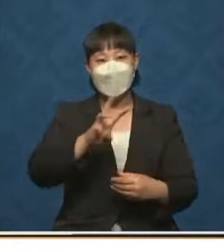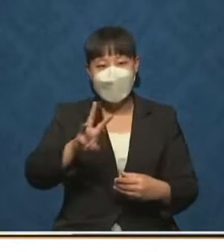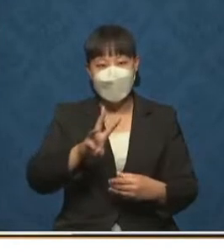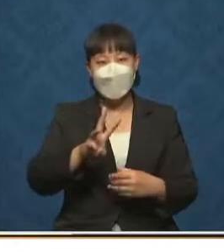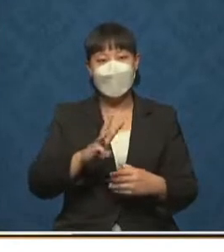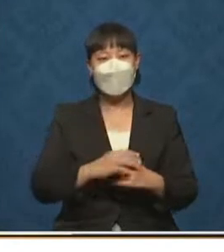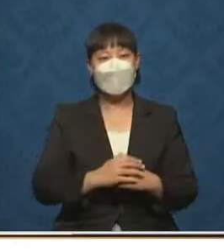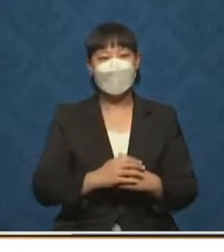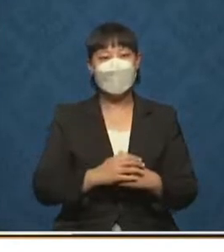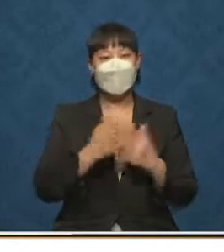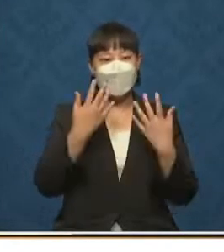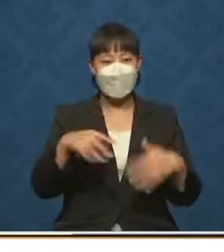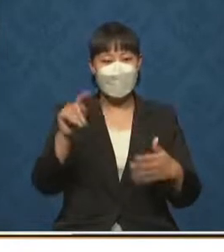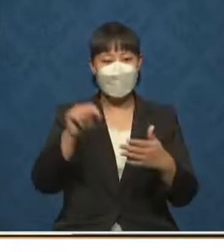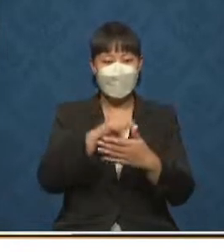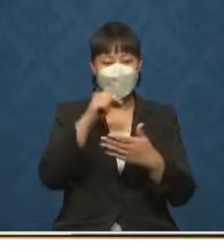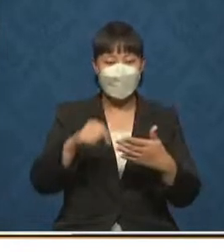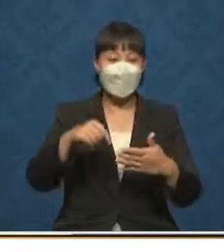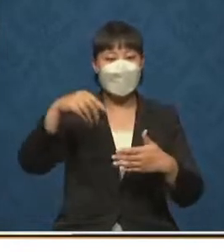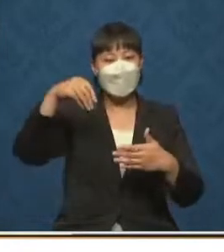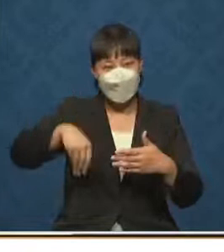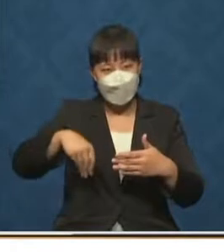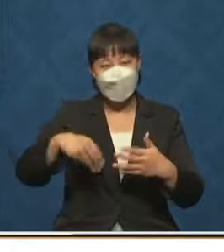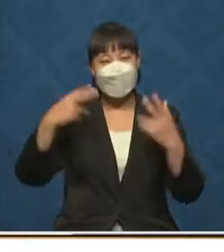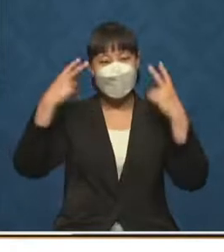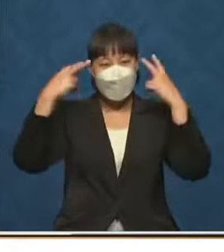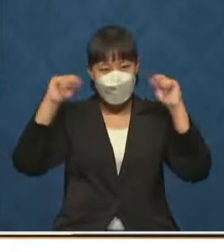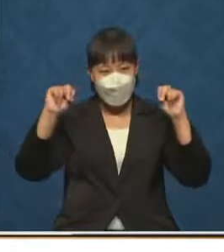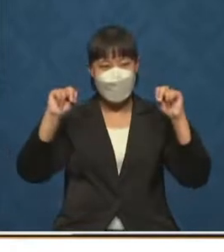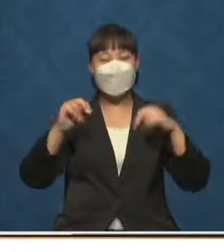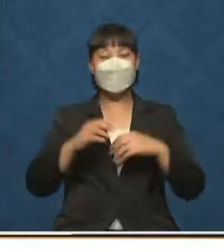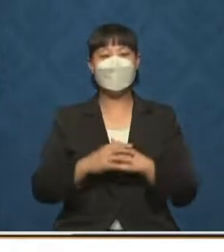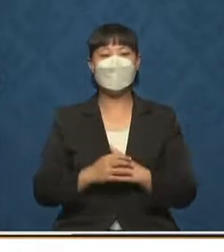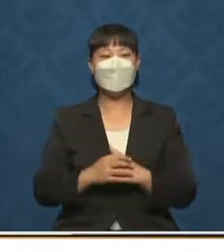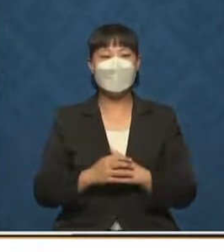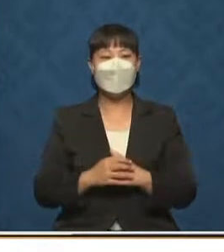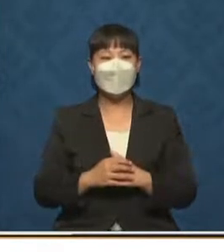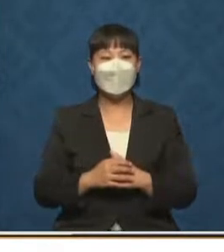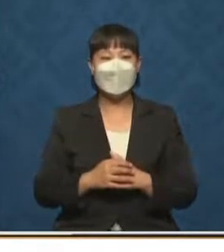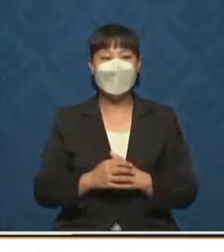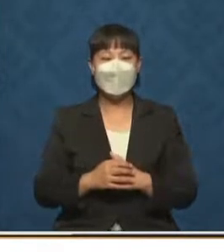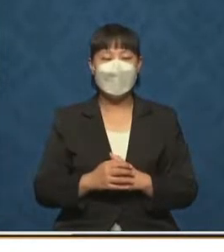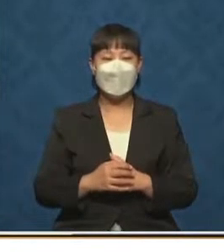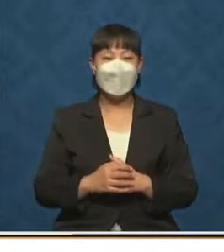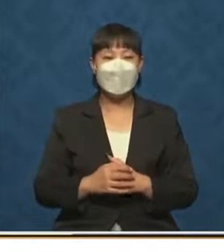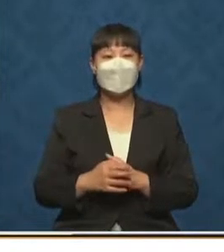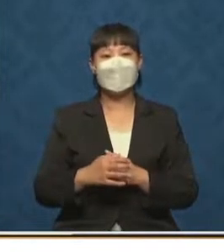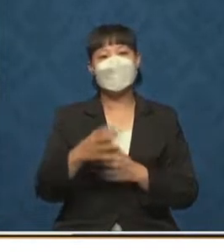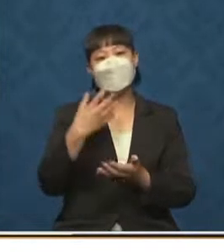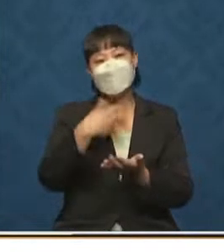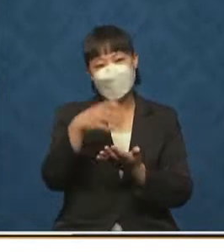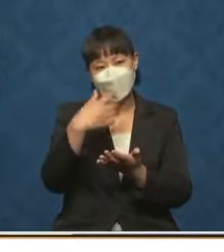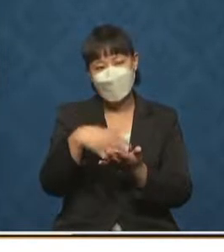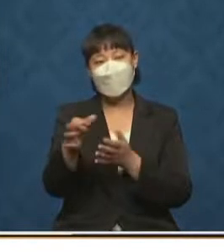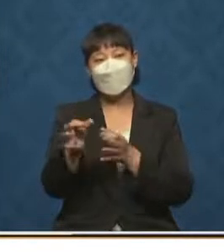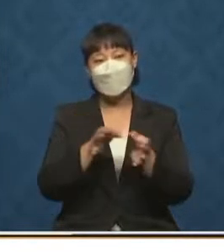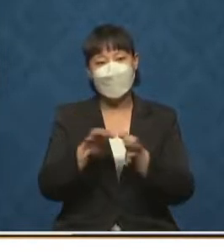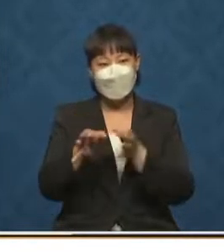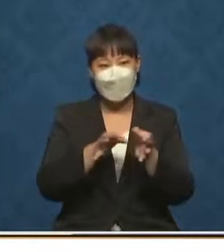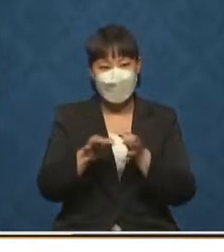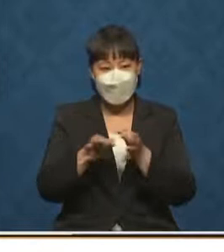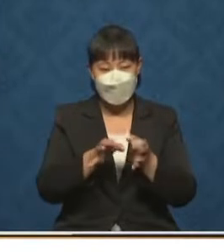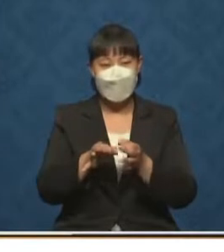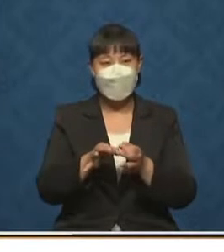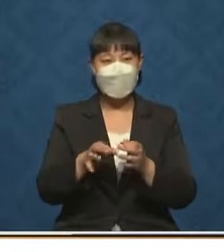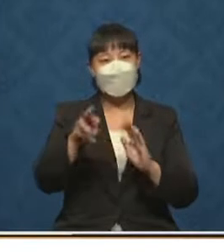สิ่งที่ท่านได้แรงต่อรฐสภาที่เป็นวาระที่ทำใหพเรารับสร้างกคอเรื่